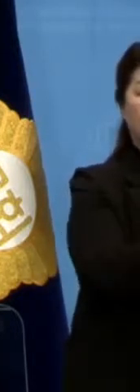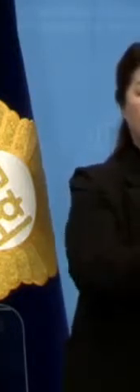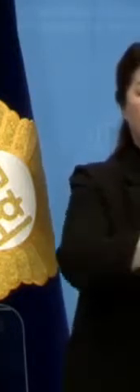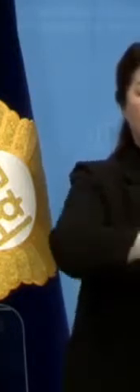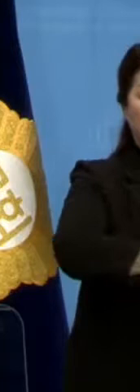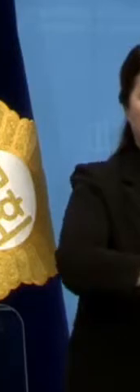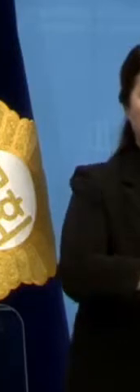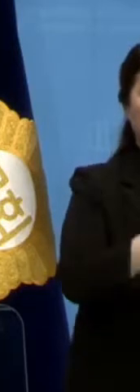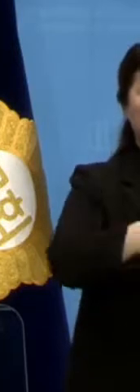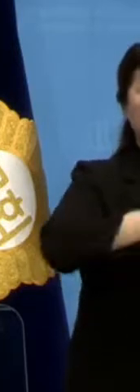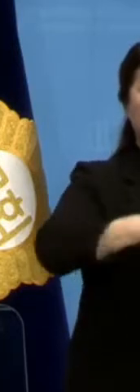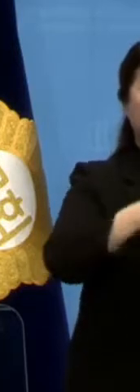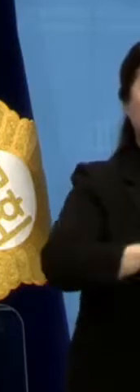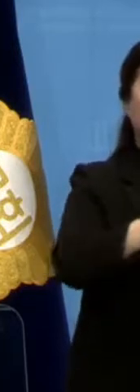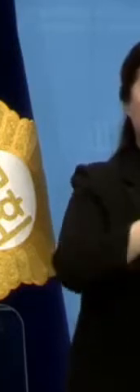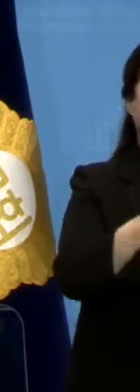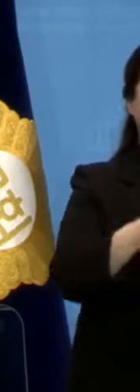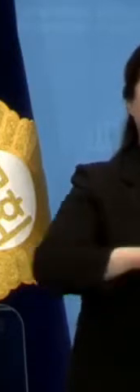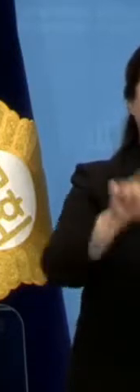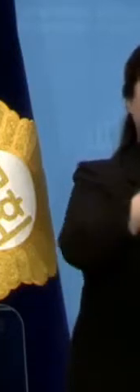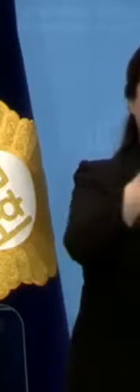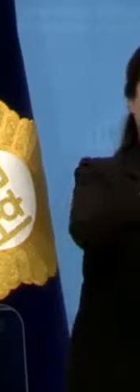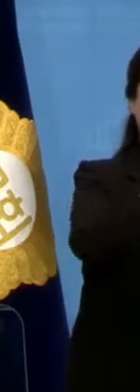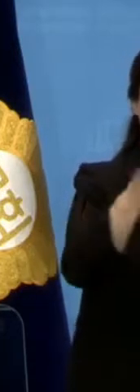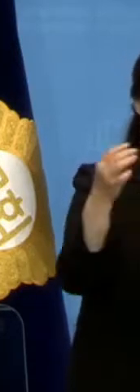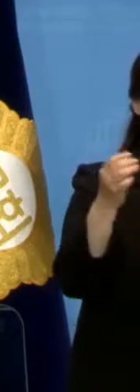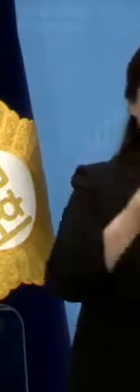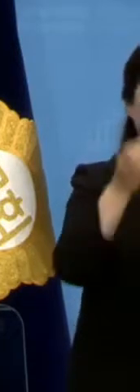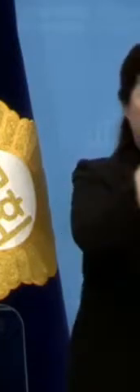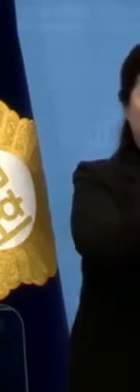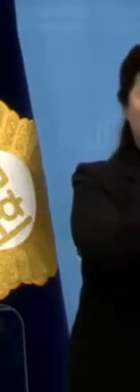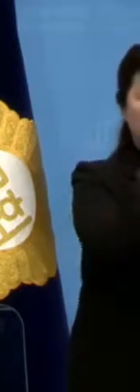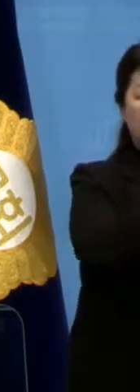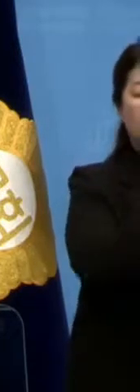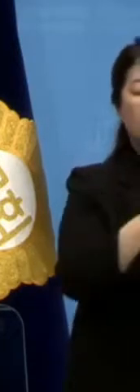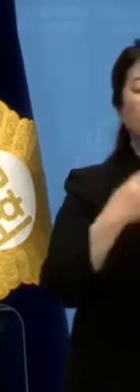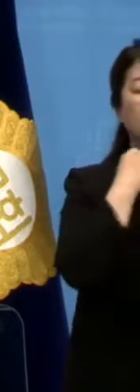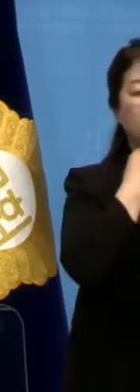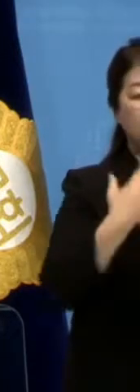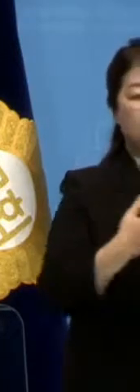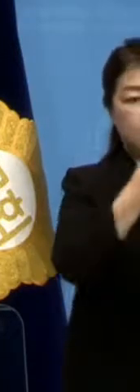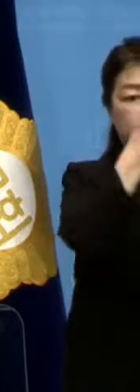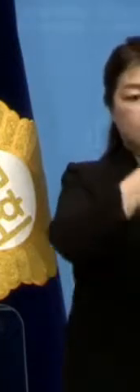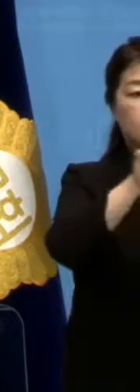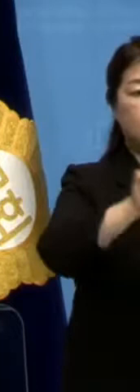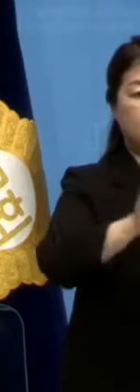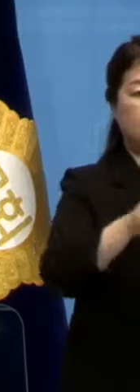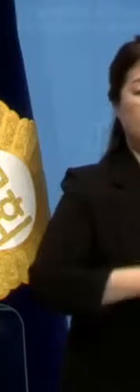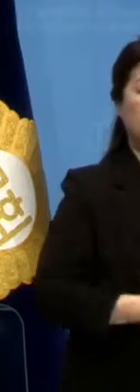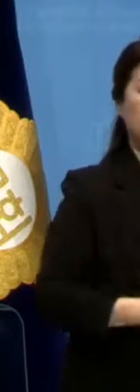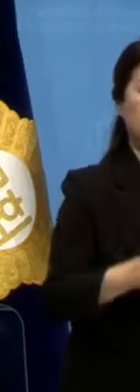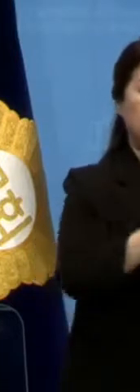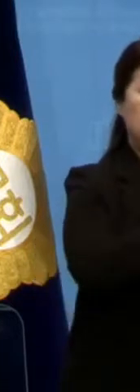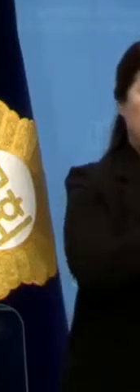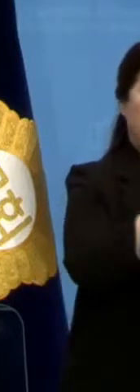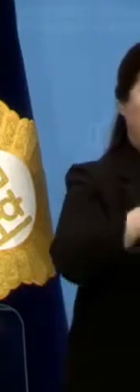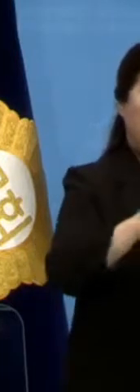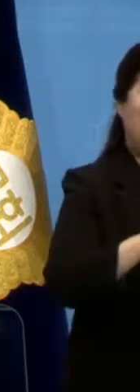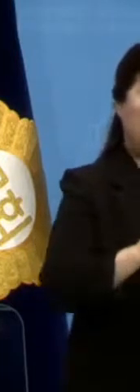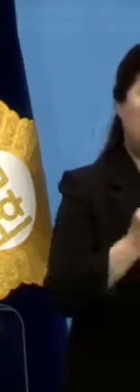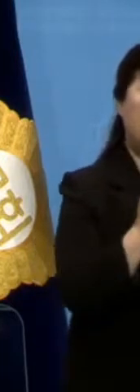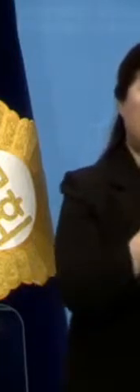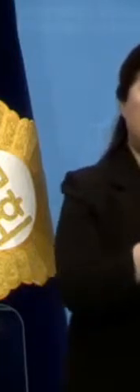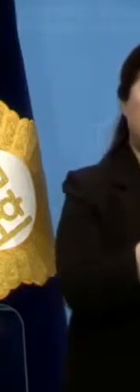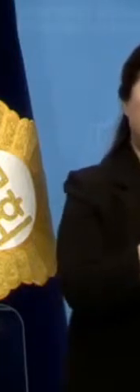거래세 인상 등 세금 폭탄 등 국민 고통이 가중되고 있습니다. 땜질식 부동산 대책의